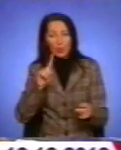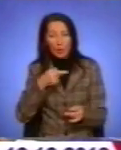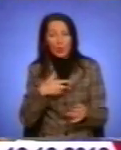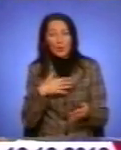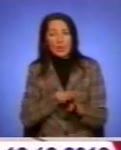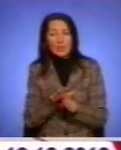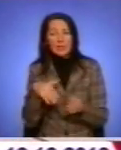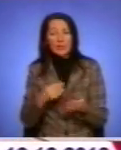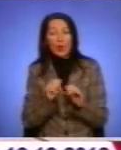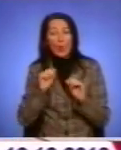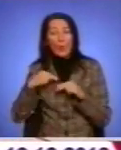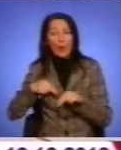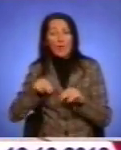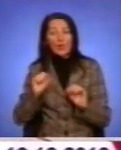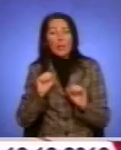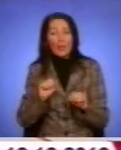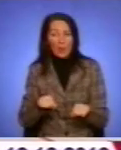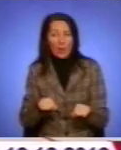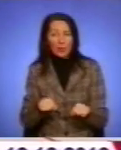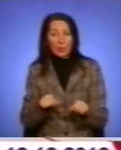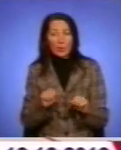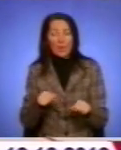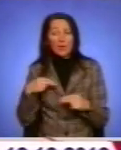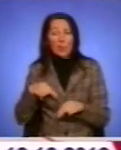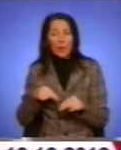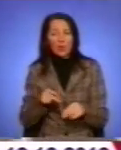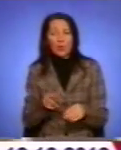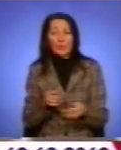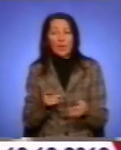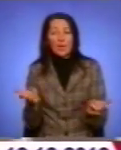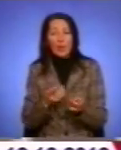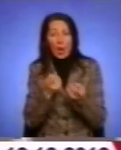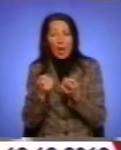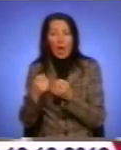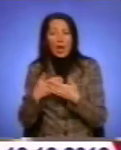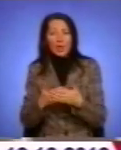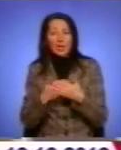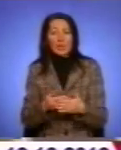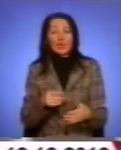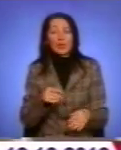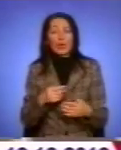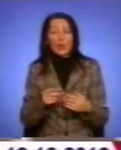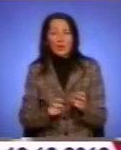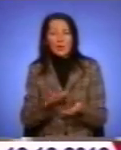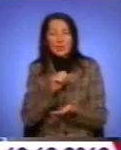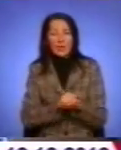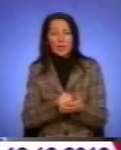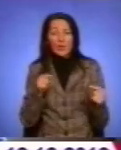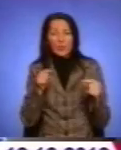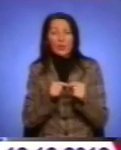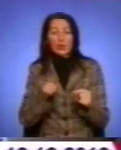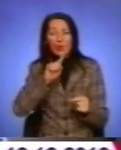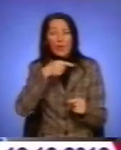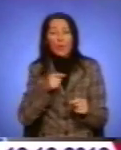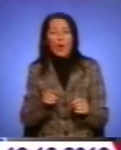використання своїх здібностей і талантів. Необхідно активніше залучати інвалідів до продуктивної зайнятості відповідно до вимог Конвенції ООН.